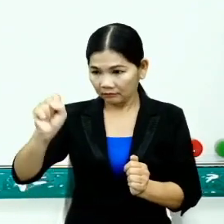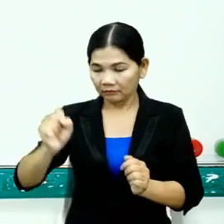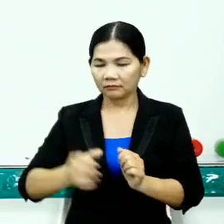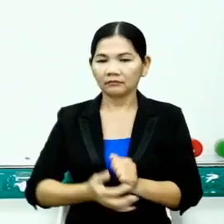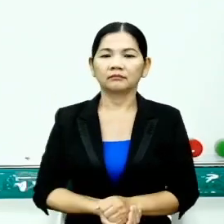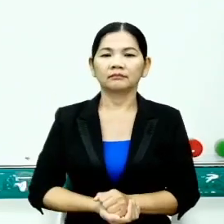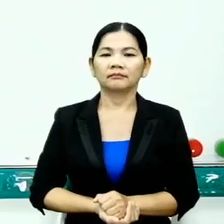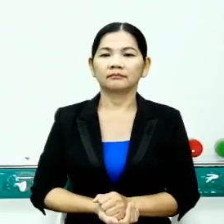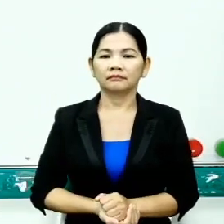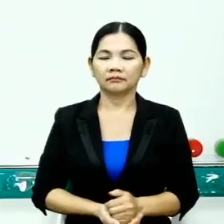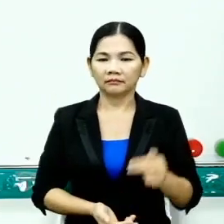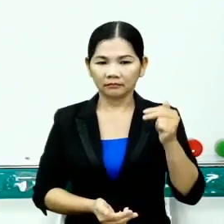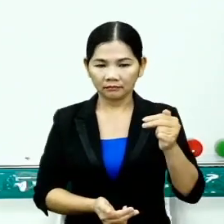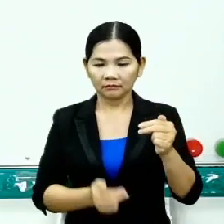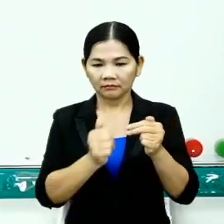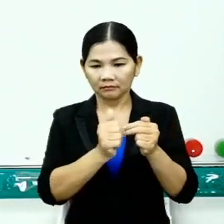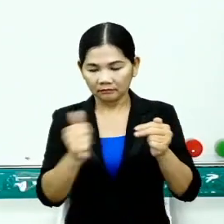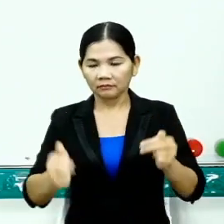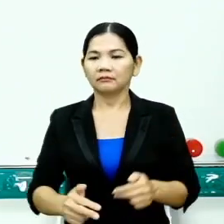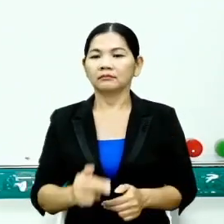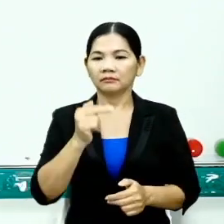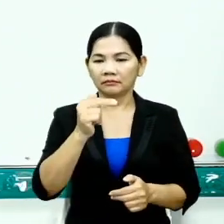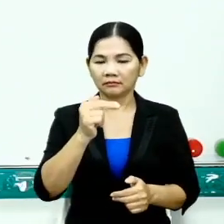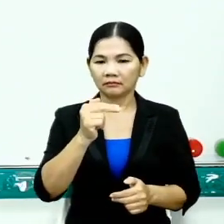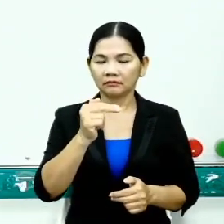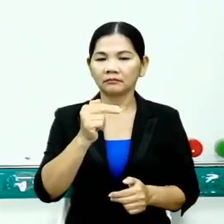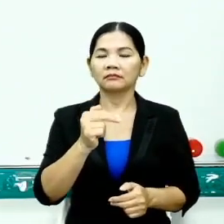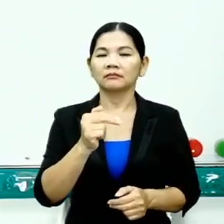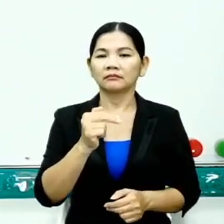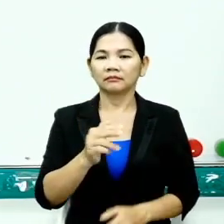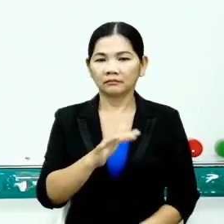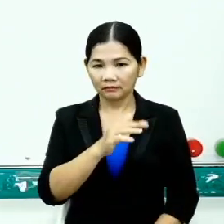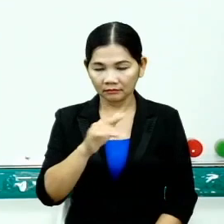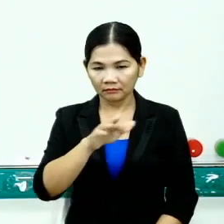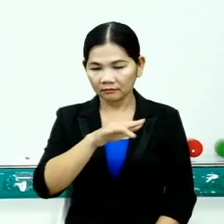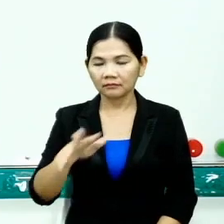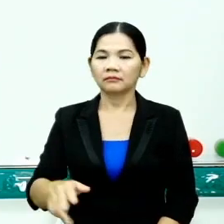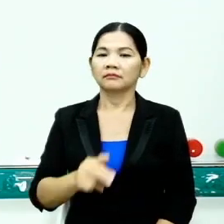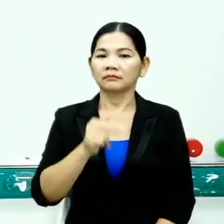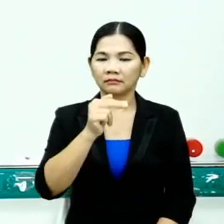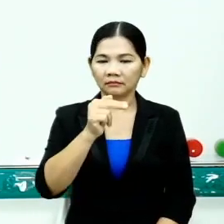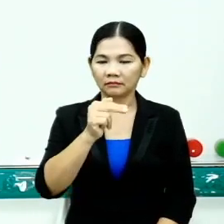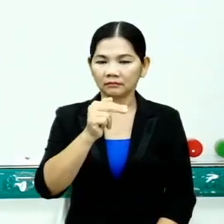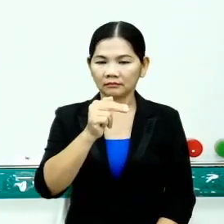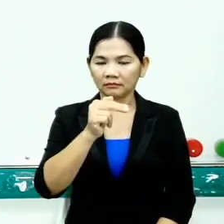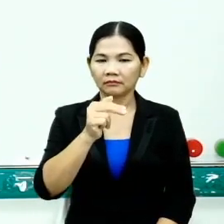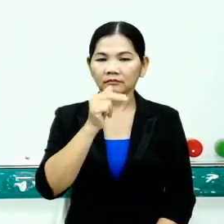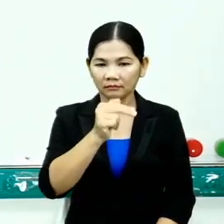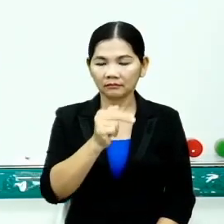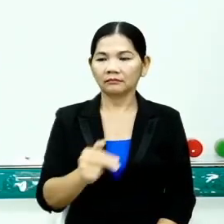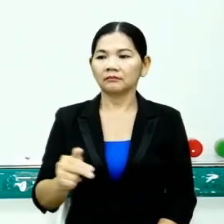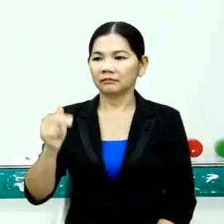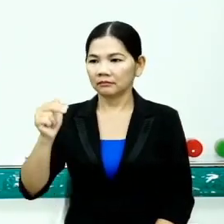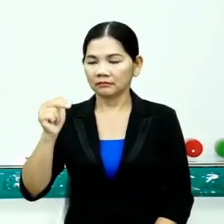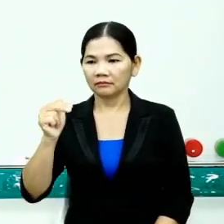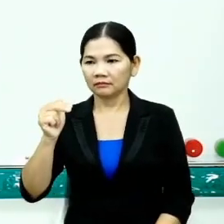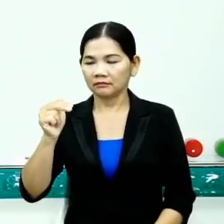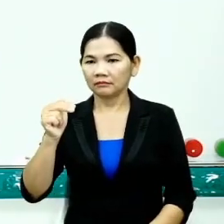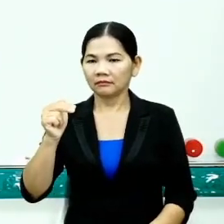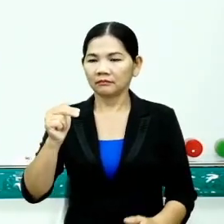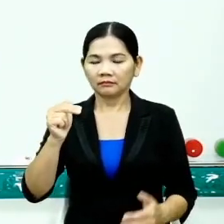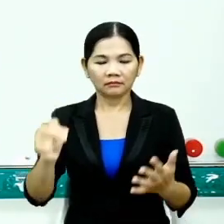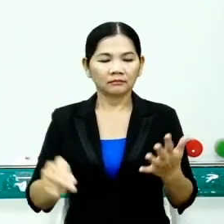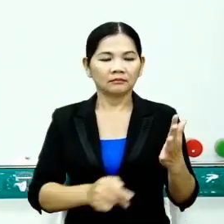ចាពាកទីតៃគឺមានតចាមានអីទៀតកូនចាគឺមានស្រៈអីចា